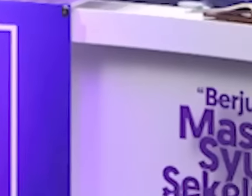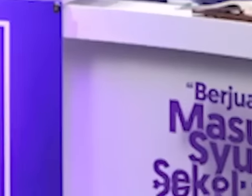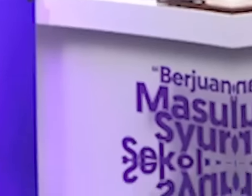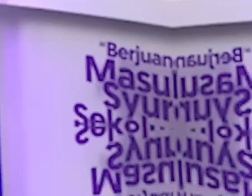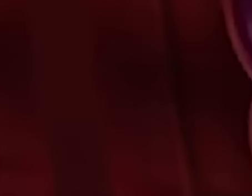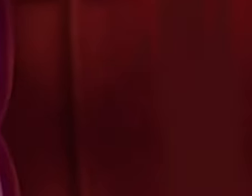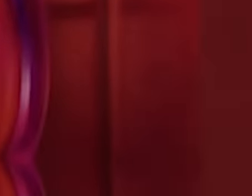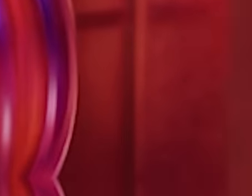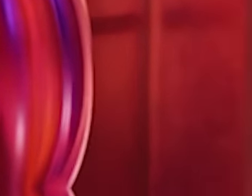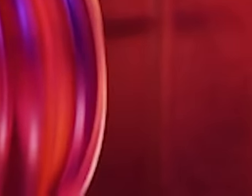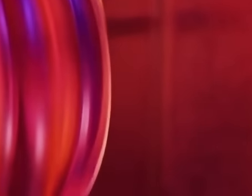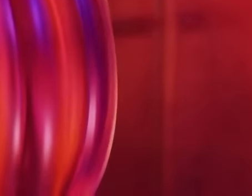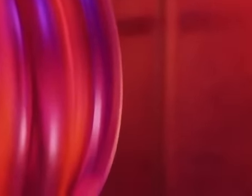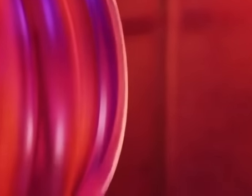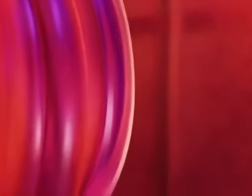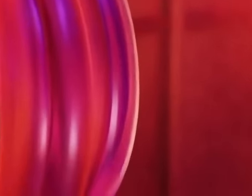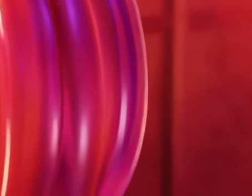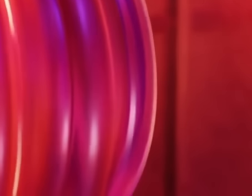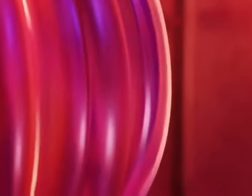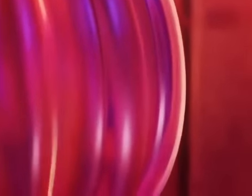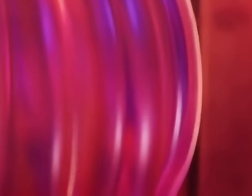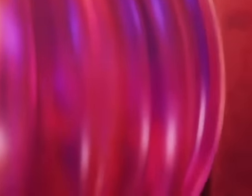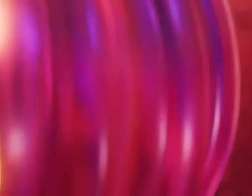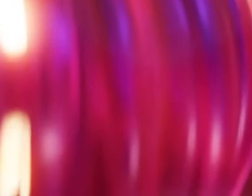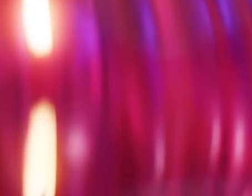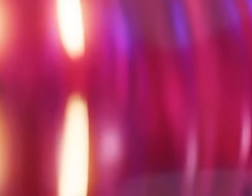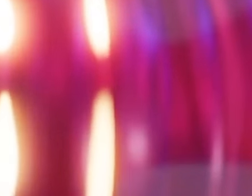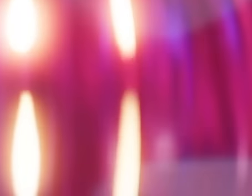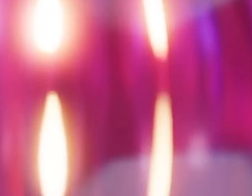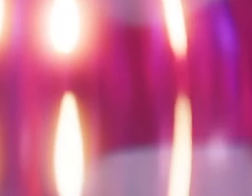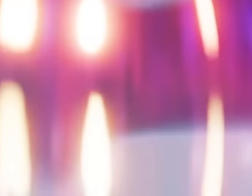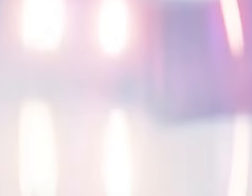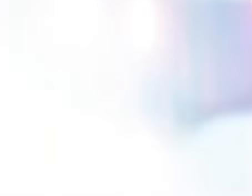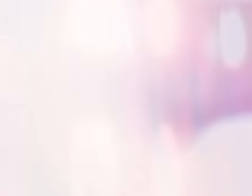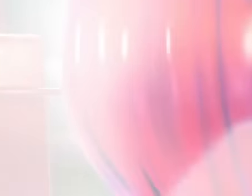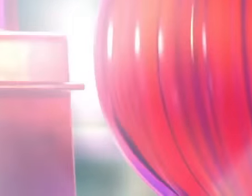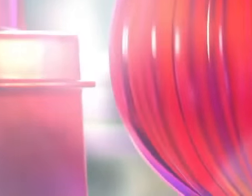ini. وَجَعَلْهُ لَنَا